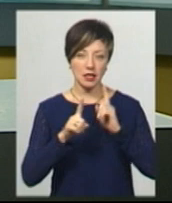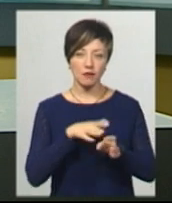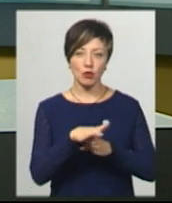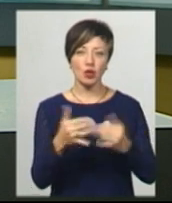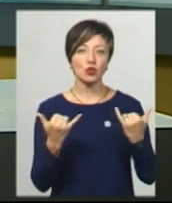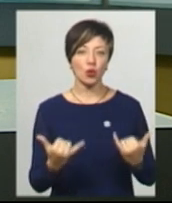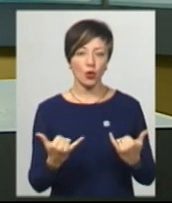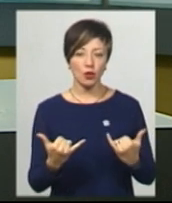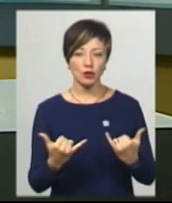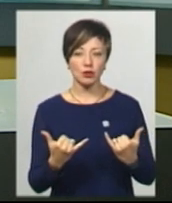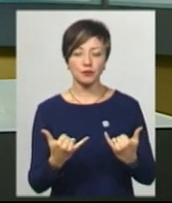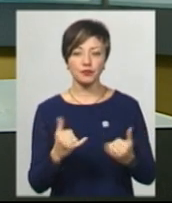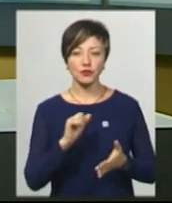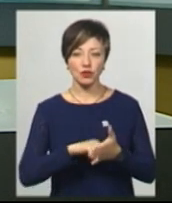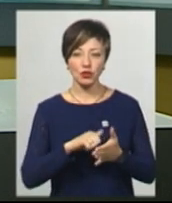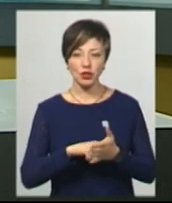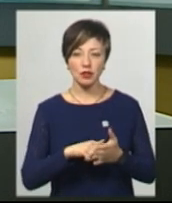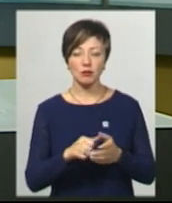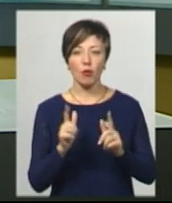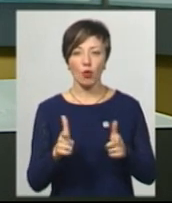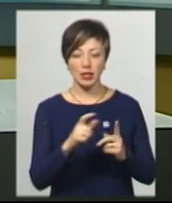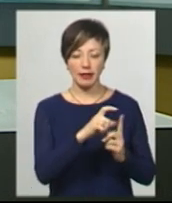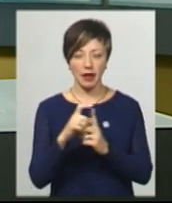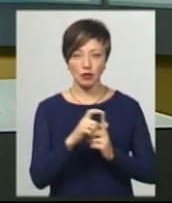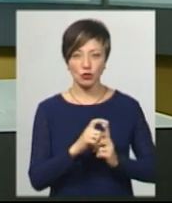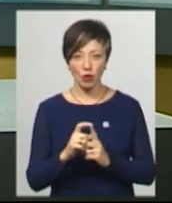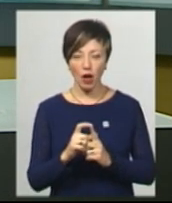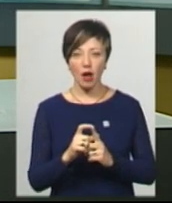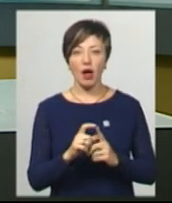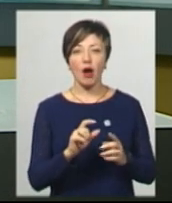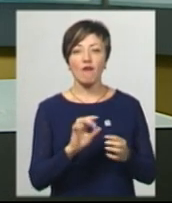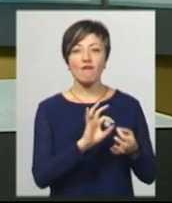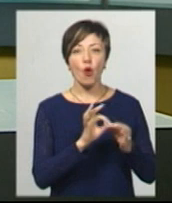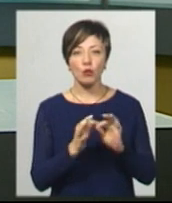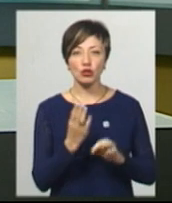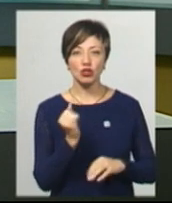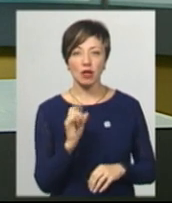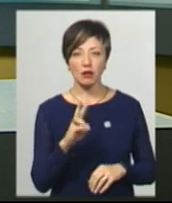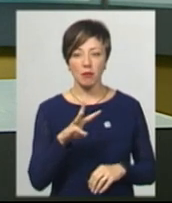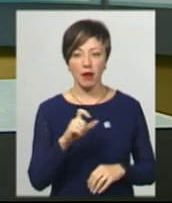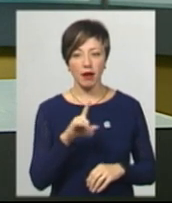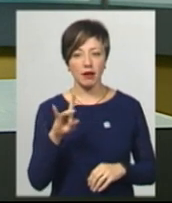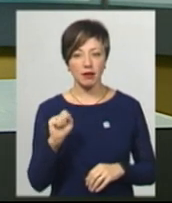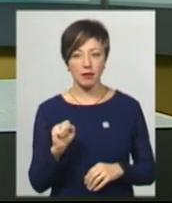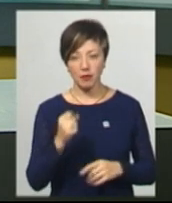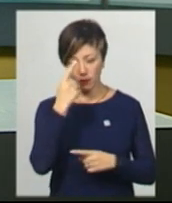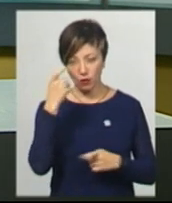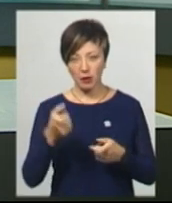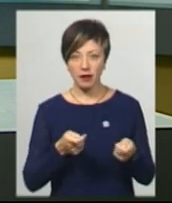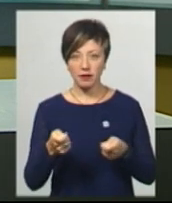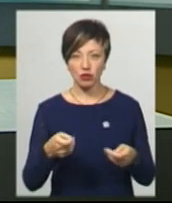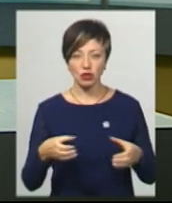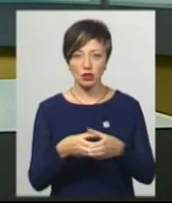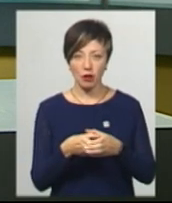відбулася сьогодні через погодження тексту формули Штайнмаєра. Про це повідомив керівник Хмельницького штабу Національного корпусу